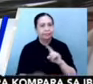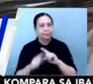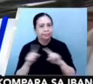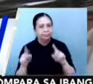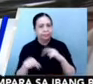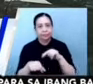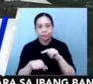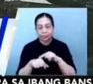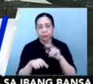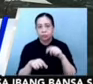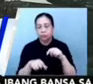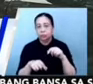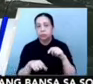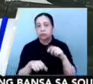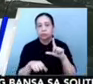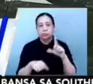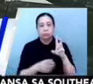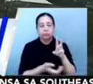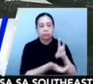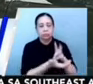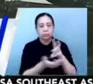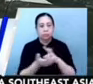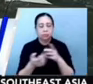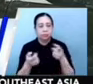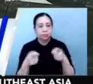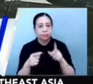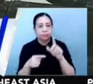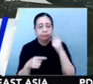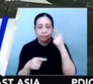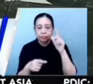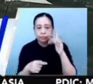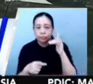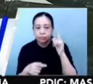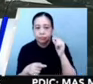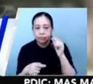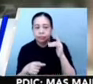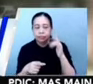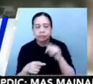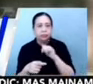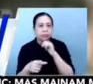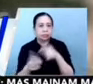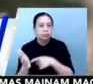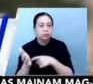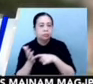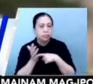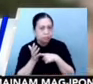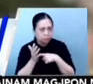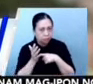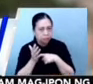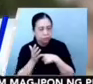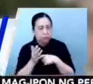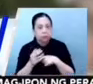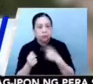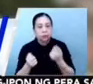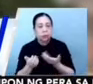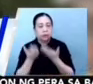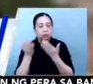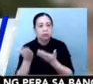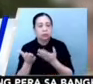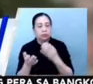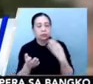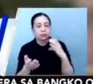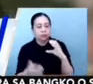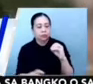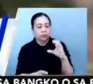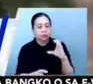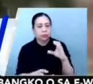elections na gagawin sa 2025 Hindi naman daw ito requirement sa filing ng certificate of candidacy sabi ni